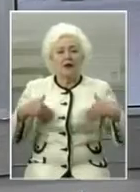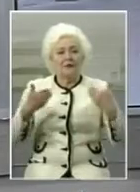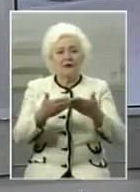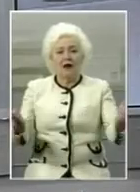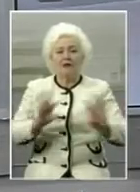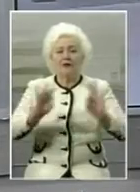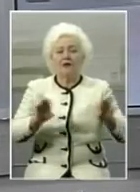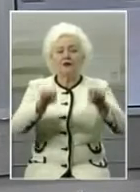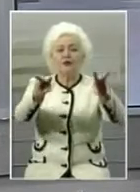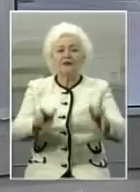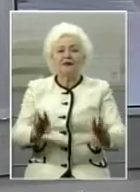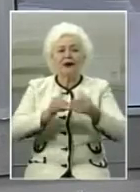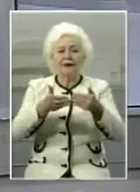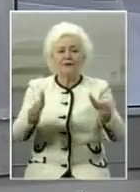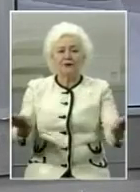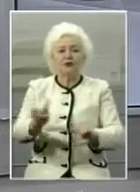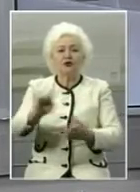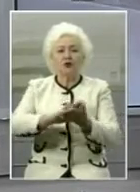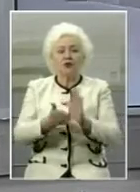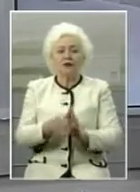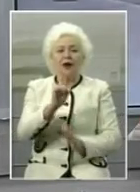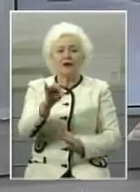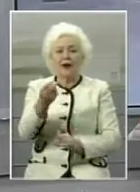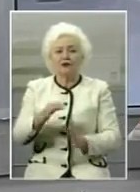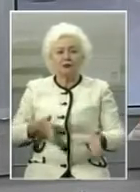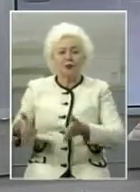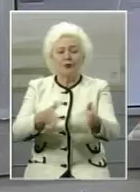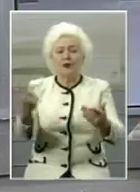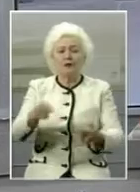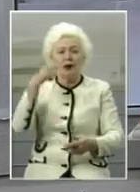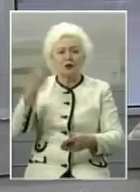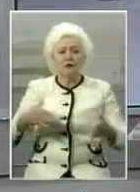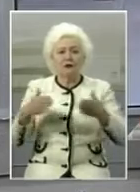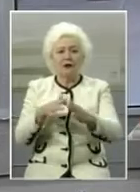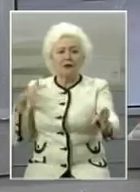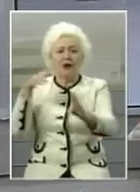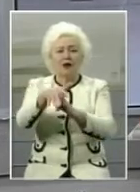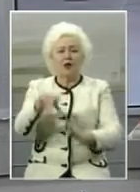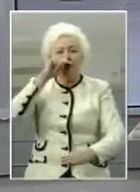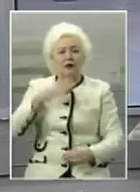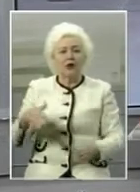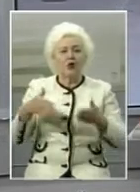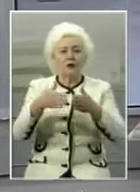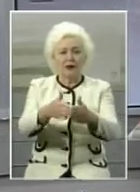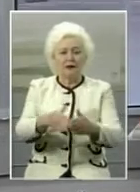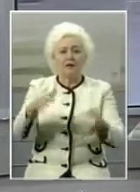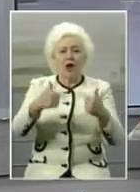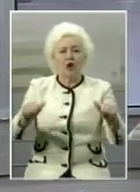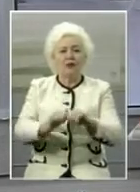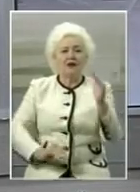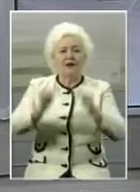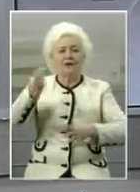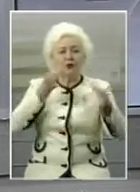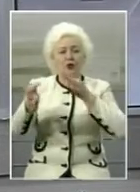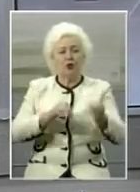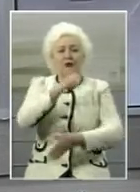Вітаю вас в ефірі. Спеціальний випуск щодо ситуації в Керченській протоці, де російські кораблі атакували українські. Комітет Верховної Ради з